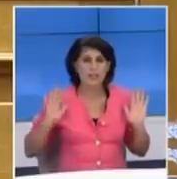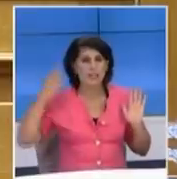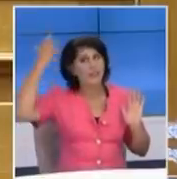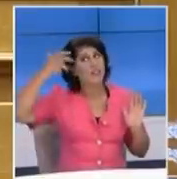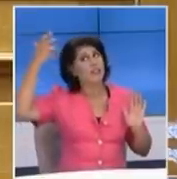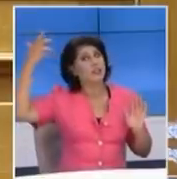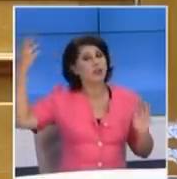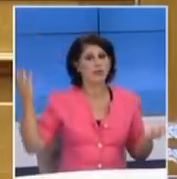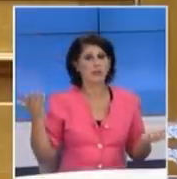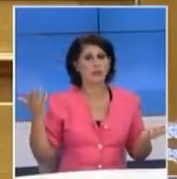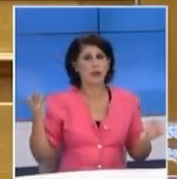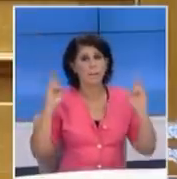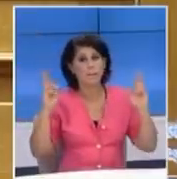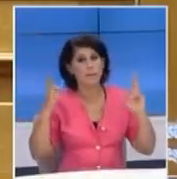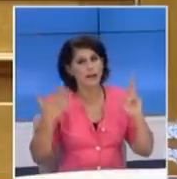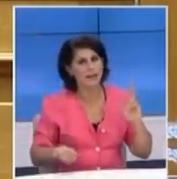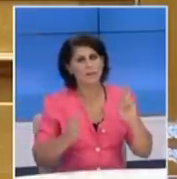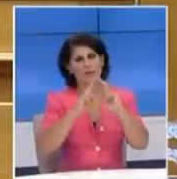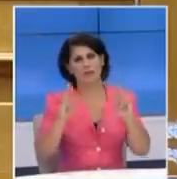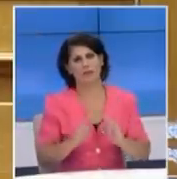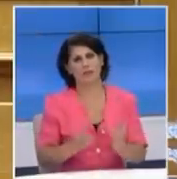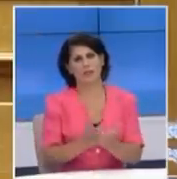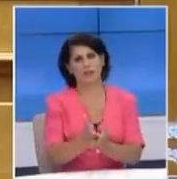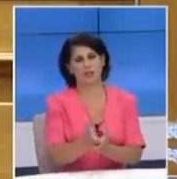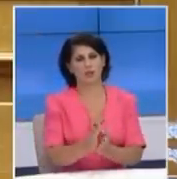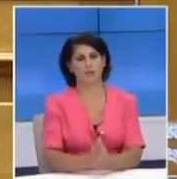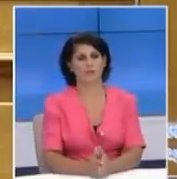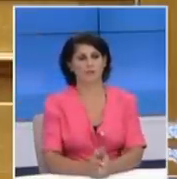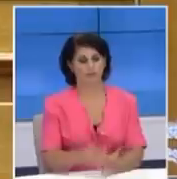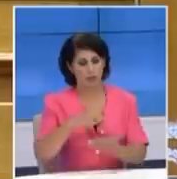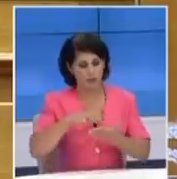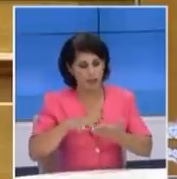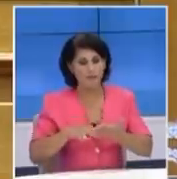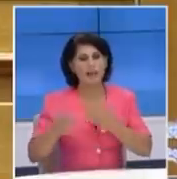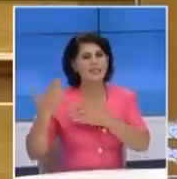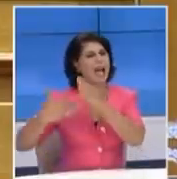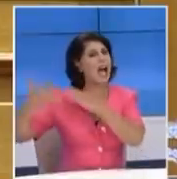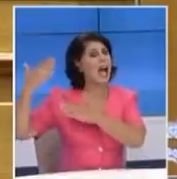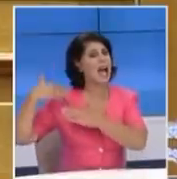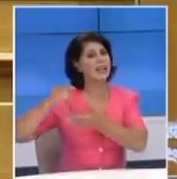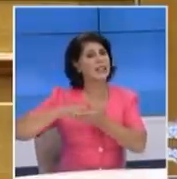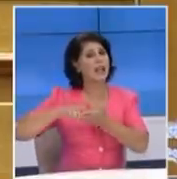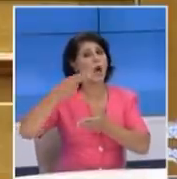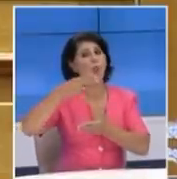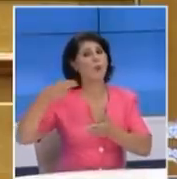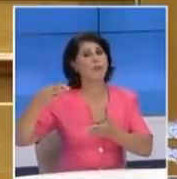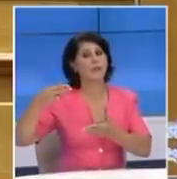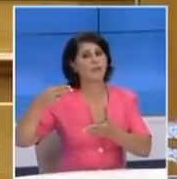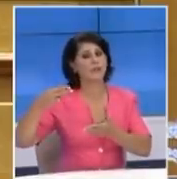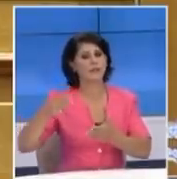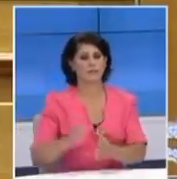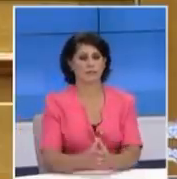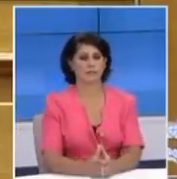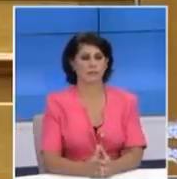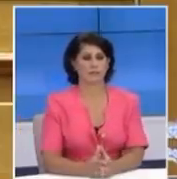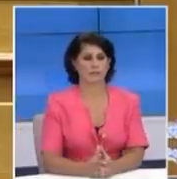με φαντασιώσεις. Μακάρι να υπήρχε διεθνές δίκαιο. Διαβάστε το Θουκυδίδη. Διαβάστε το, κάνει καλό.